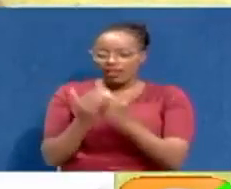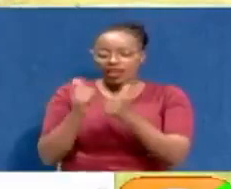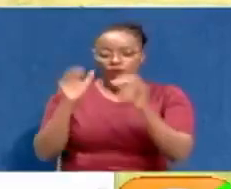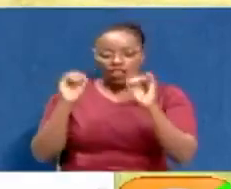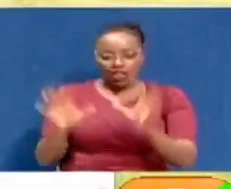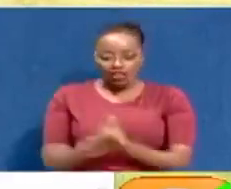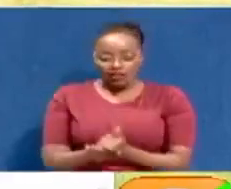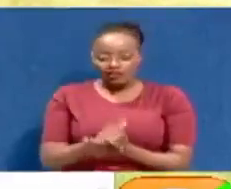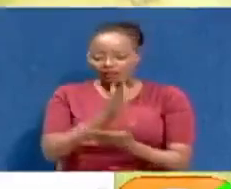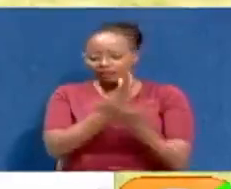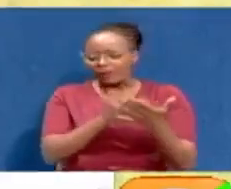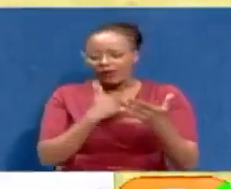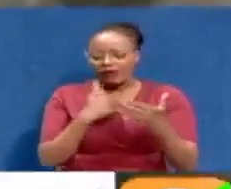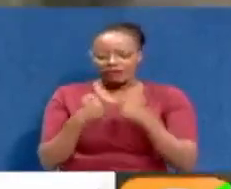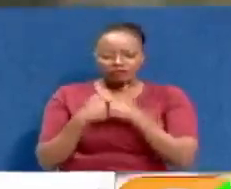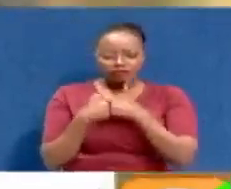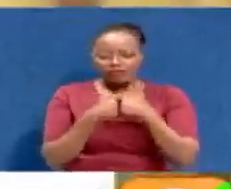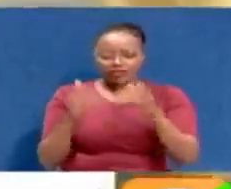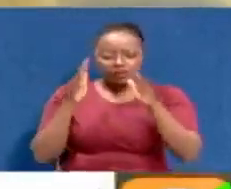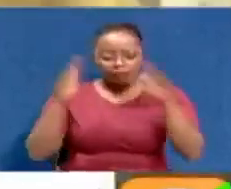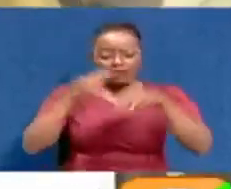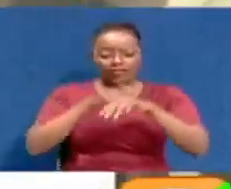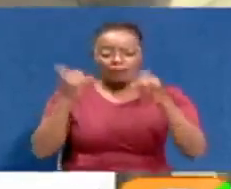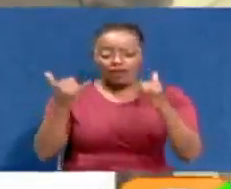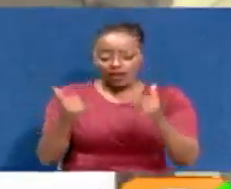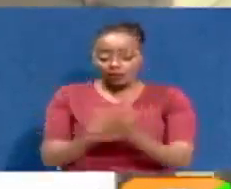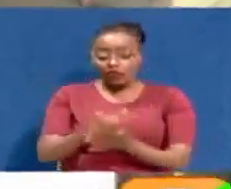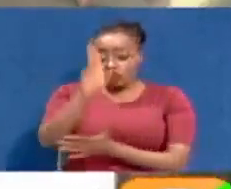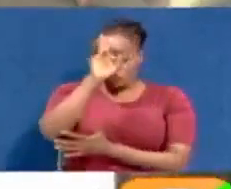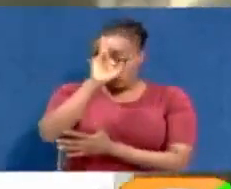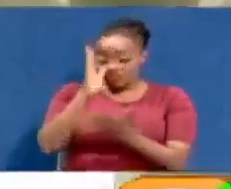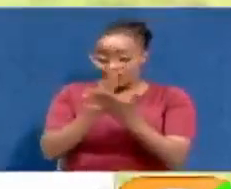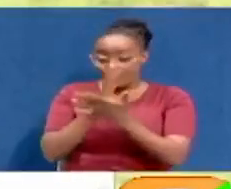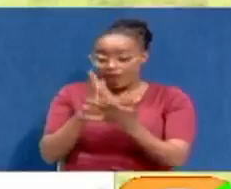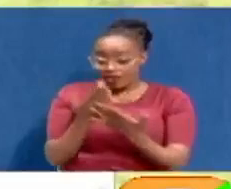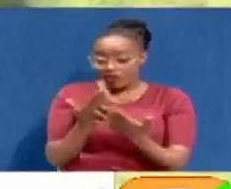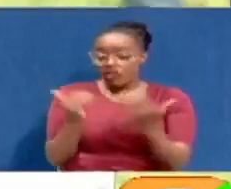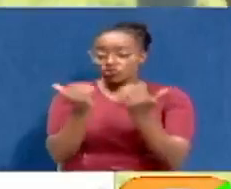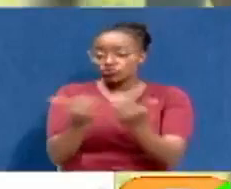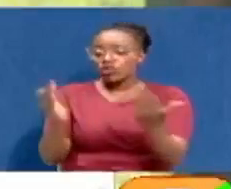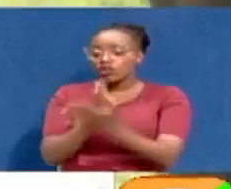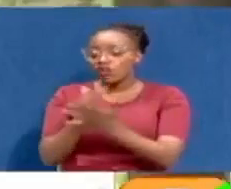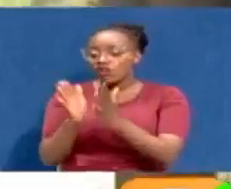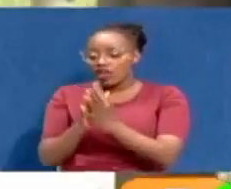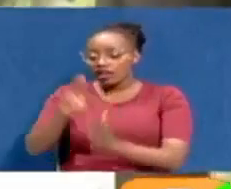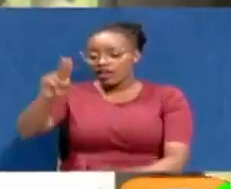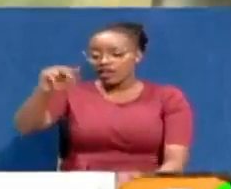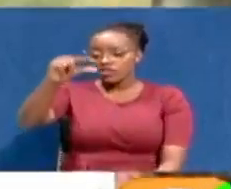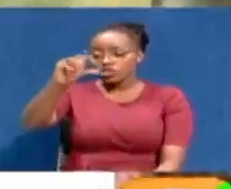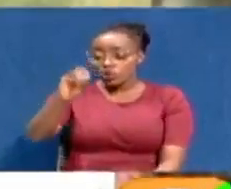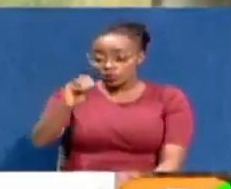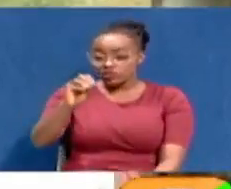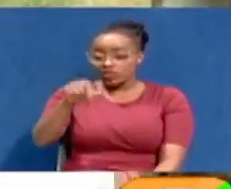wengi wanakabiliwa na hali ngumu ya maisha wakati huu, idara ya polisi, idara ya watoto na mashirika yasiyokuwa ya